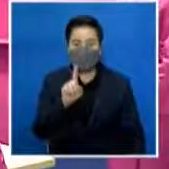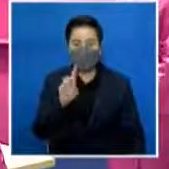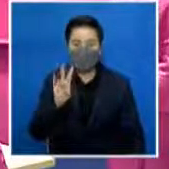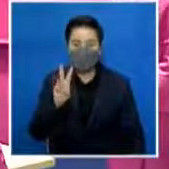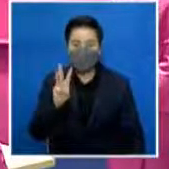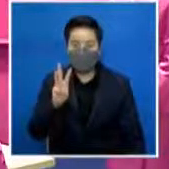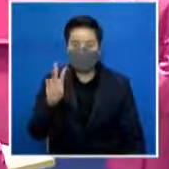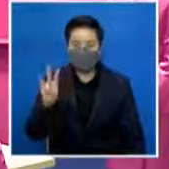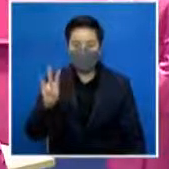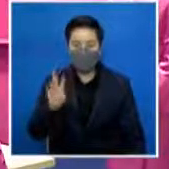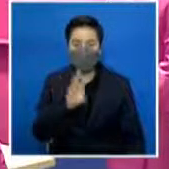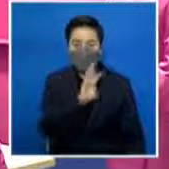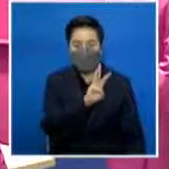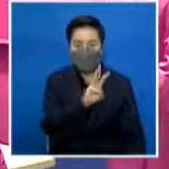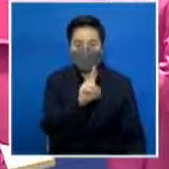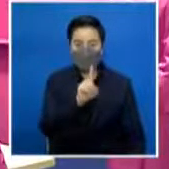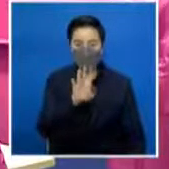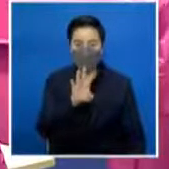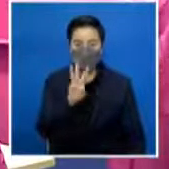6146167